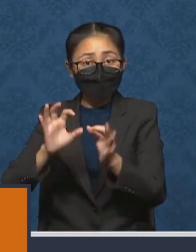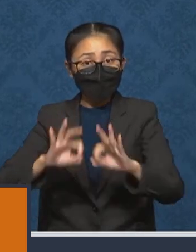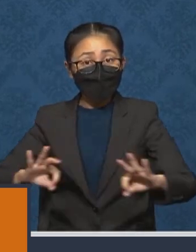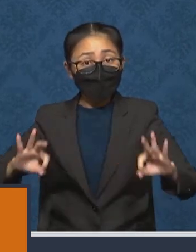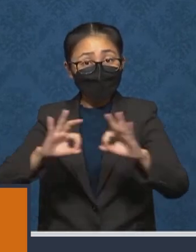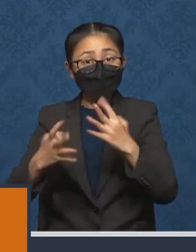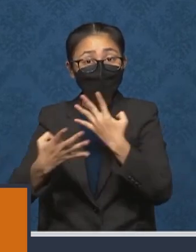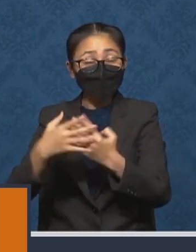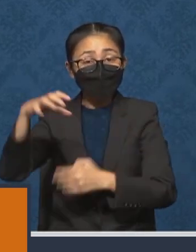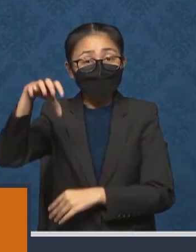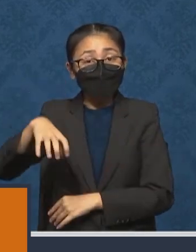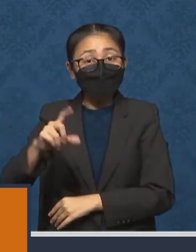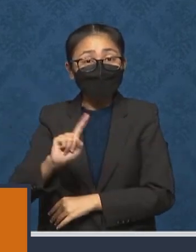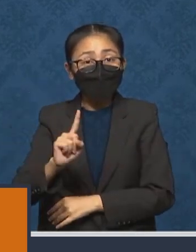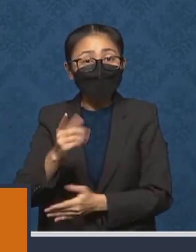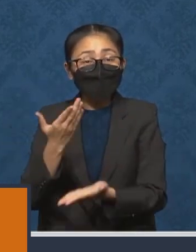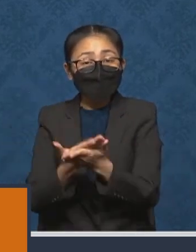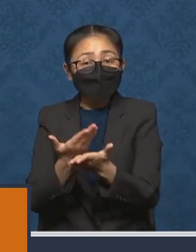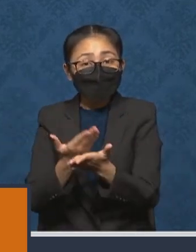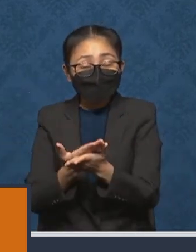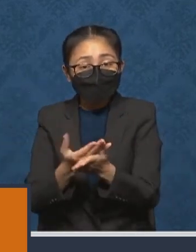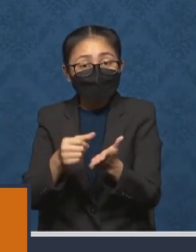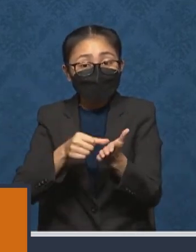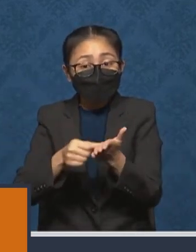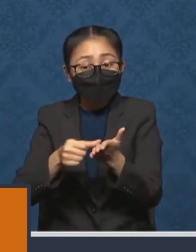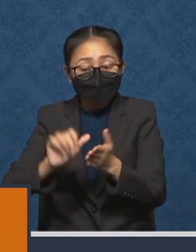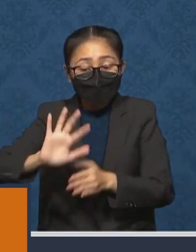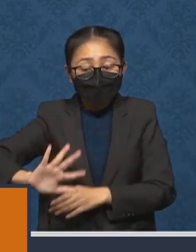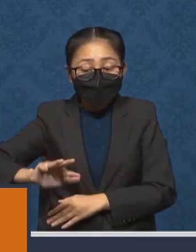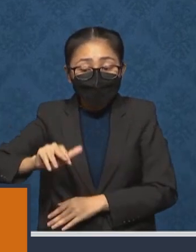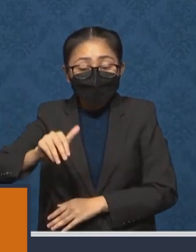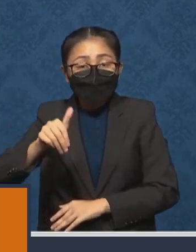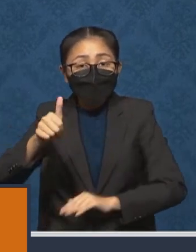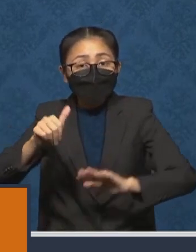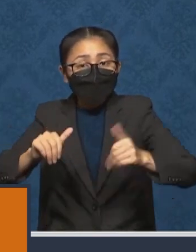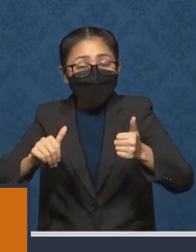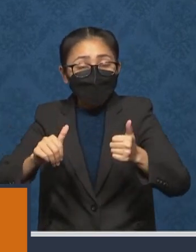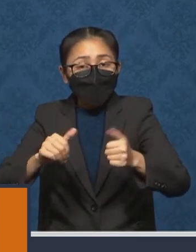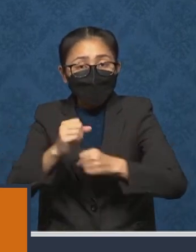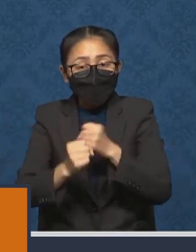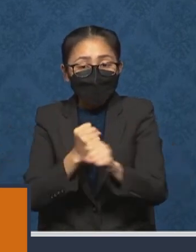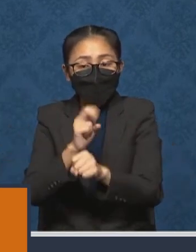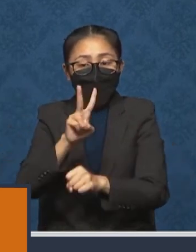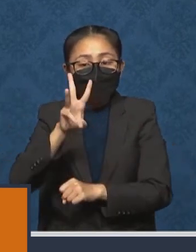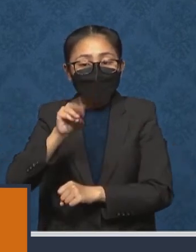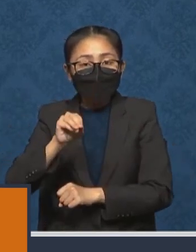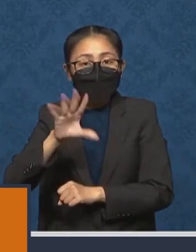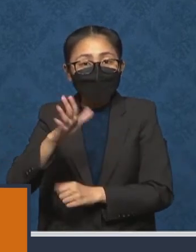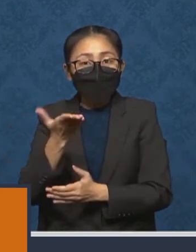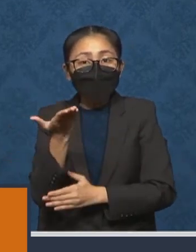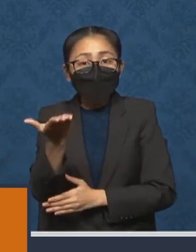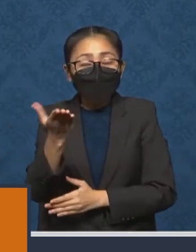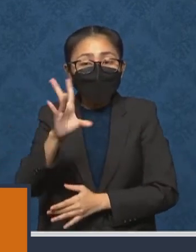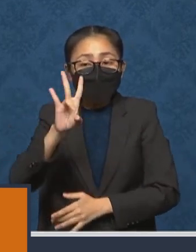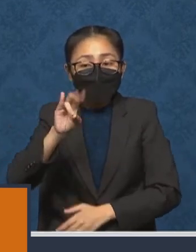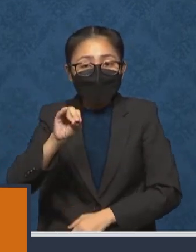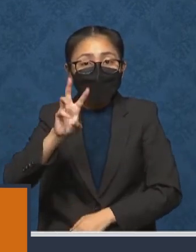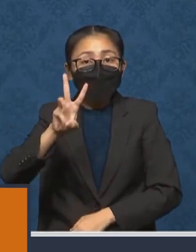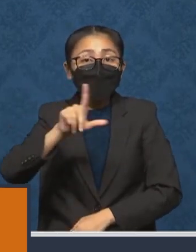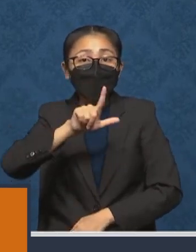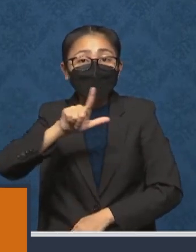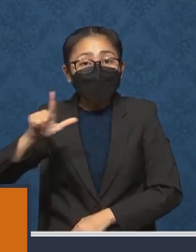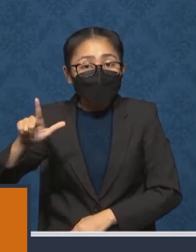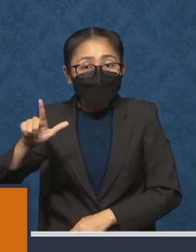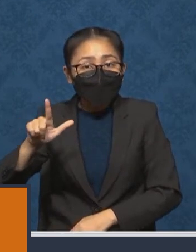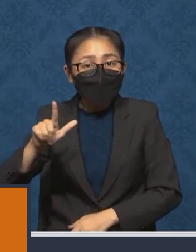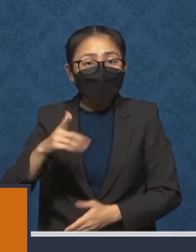ทัณฑ์ก็คืองบในการแก้ไขฟื้นฟูผู้ต้องขังซึ่งในปี65ได้ของบประมาณมา76ล้านบาทง